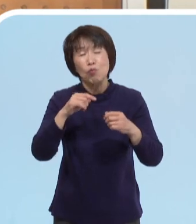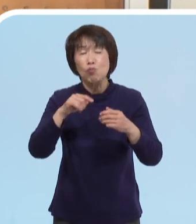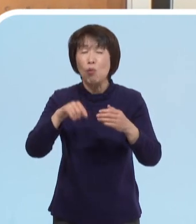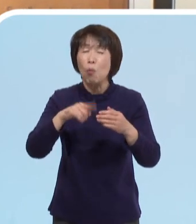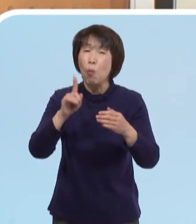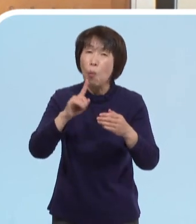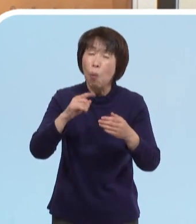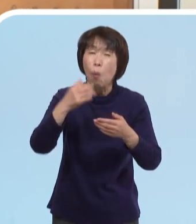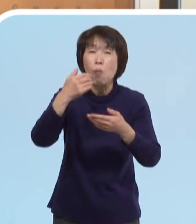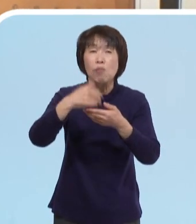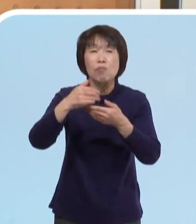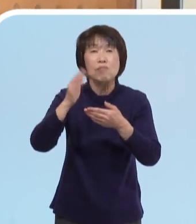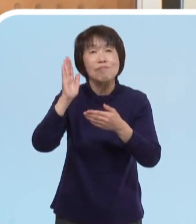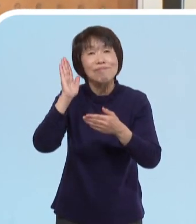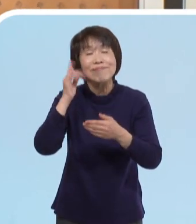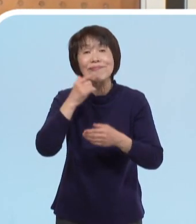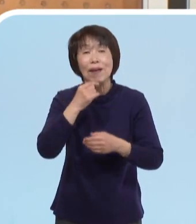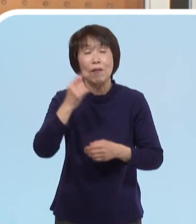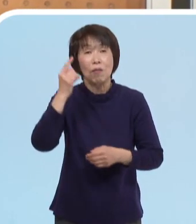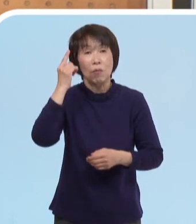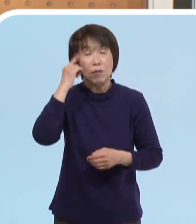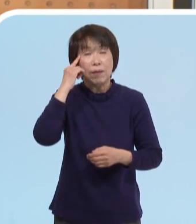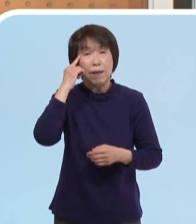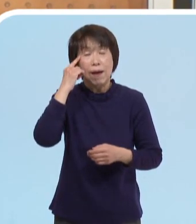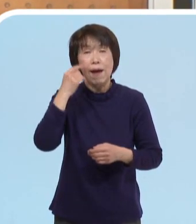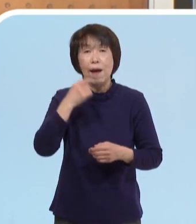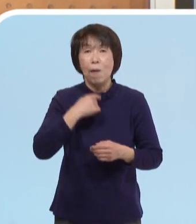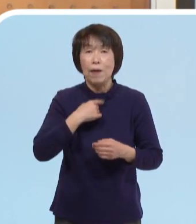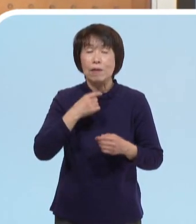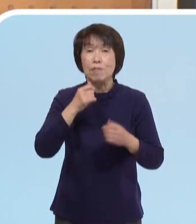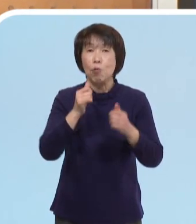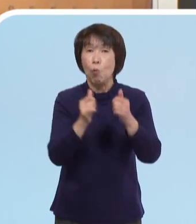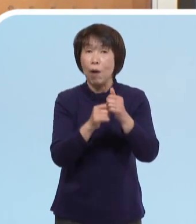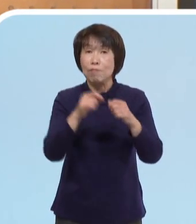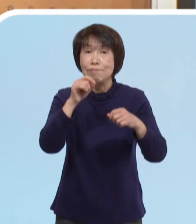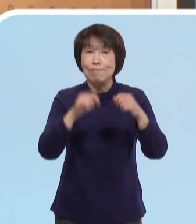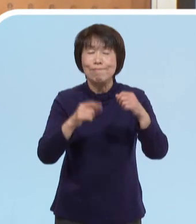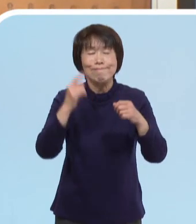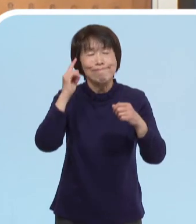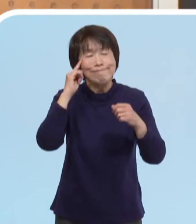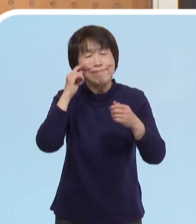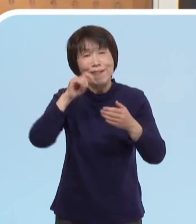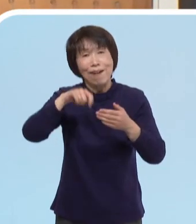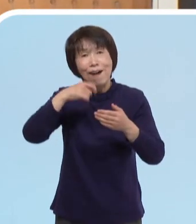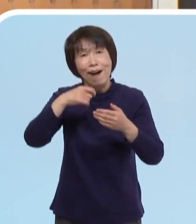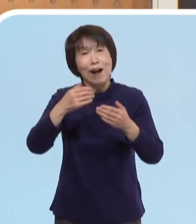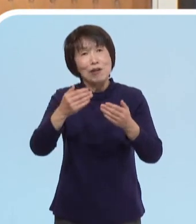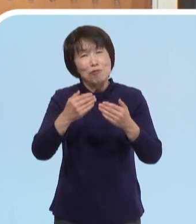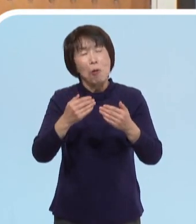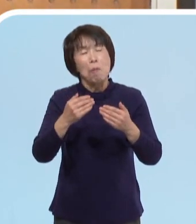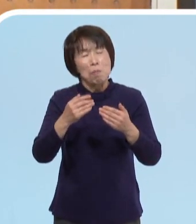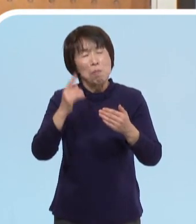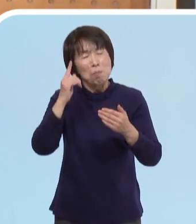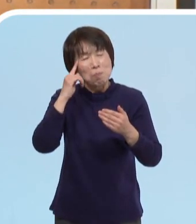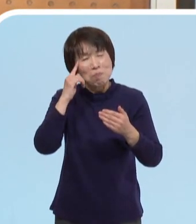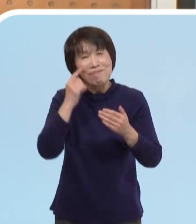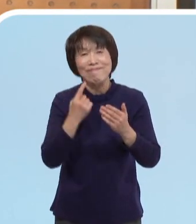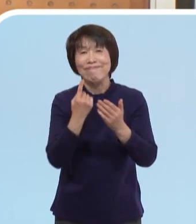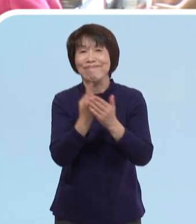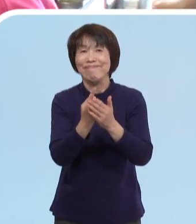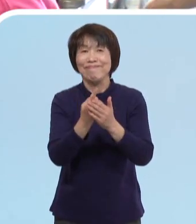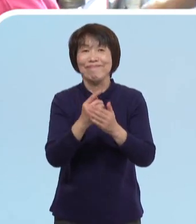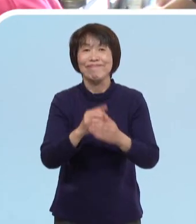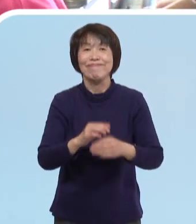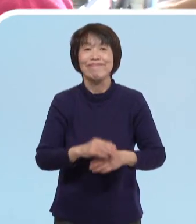から、うん、それも知りたかったし、うん、自分もやっぱしこうバランスのいい食事せんといかんかないうこと